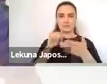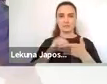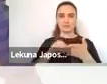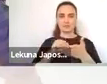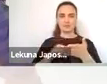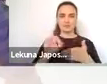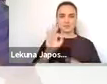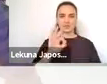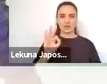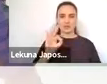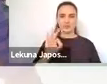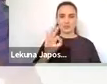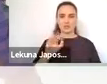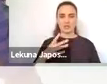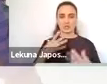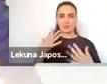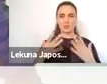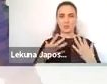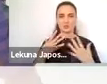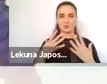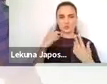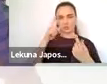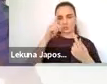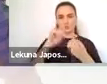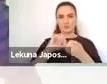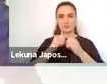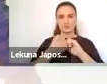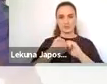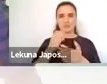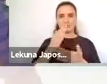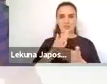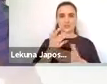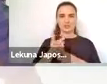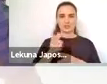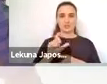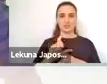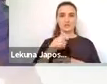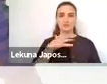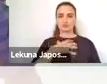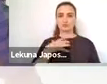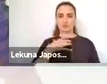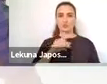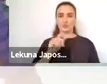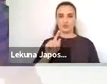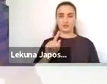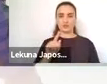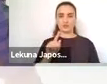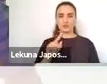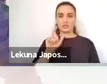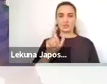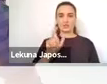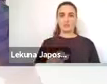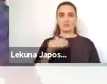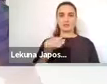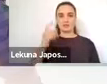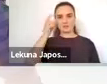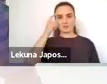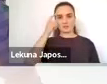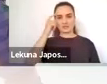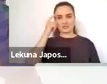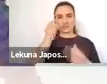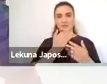გამო. ემოციური მეხსიერება არის ძალიან მნიშვნელოვანი კომპონენტი ადამიანის